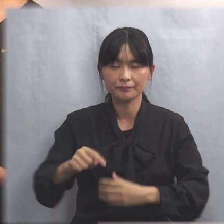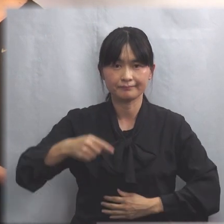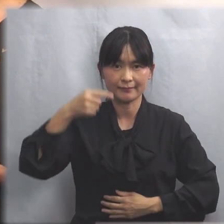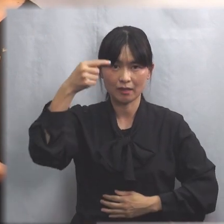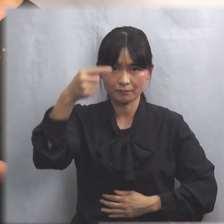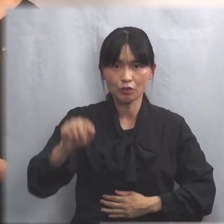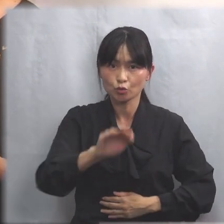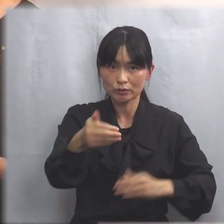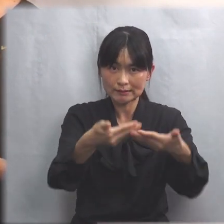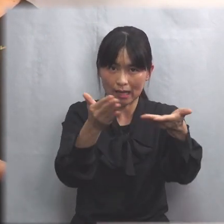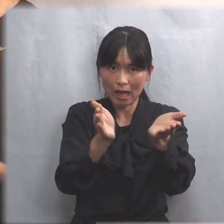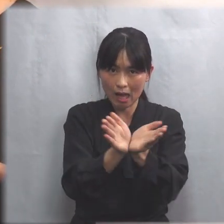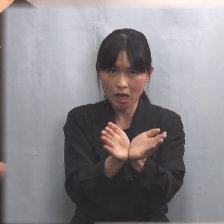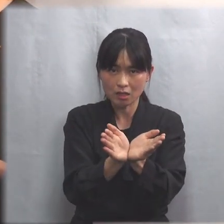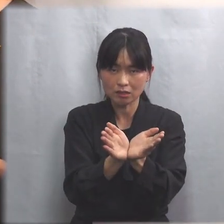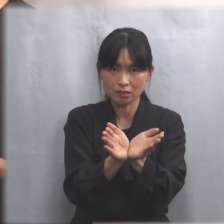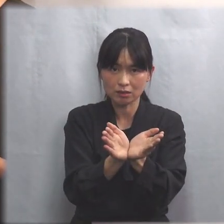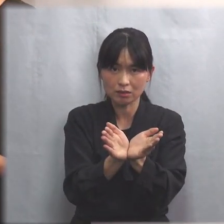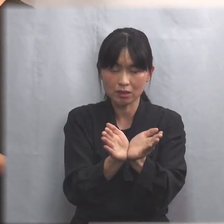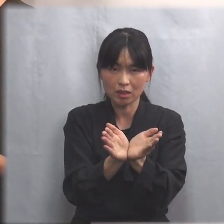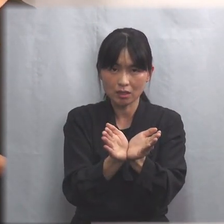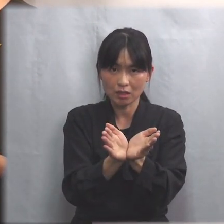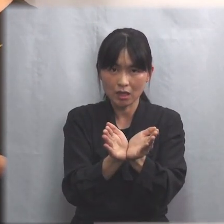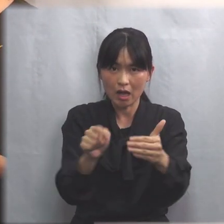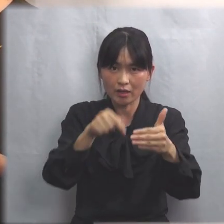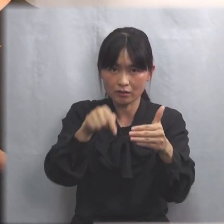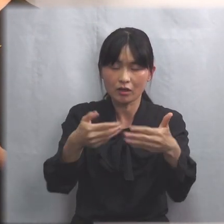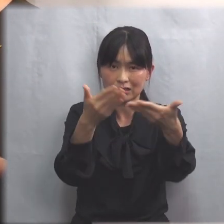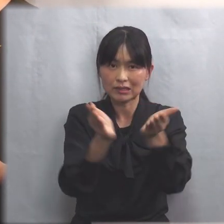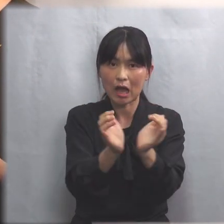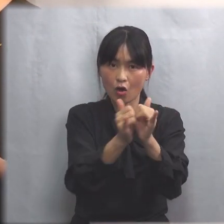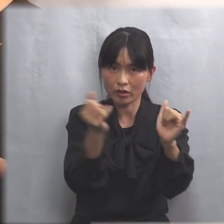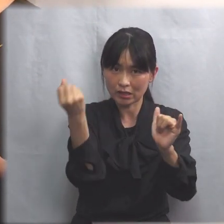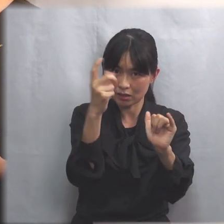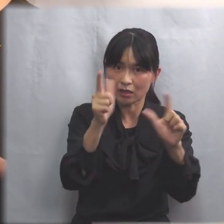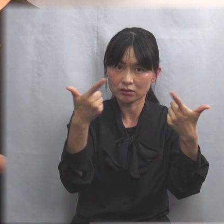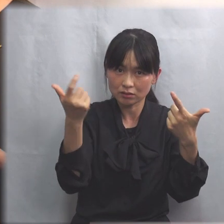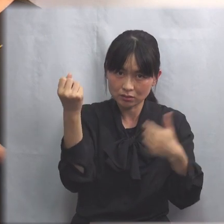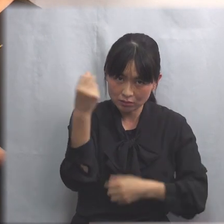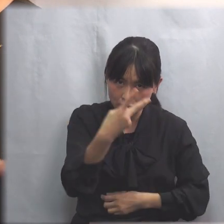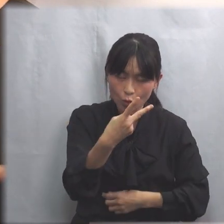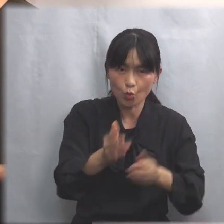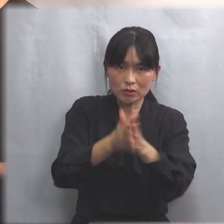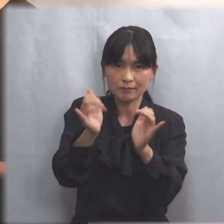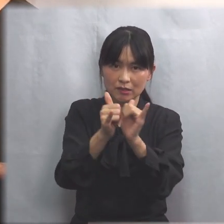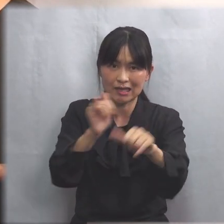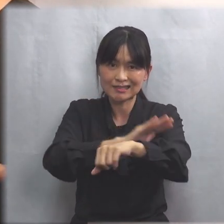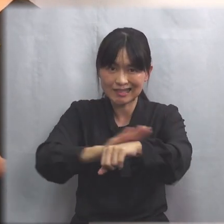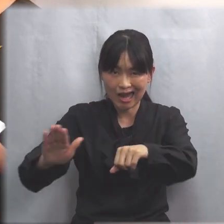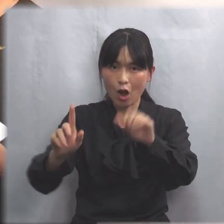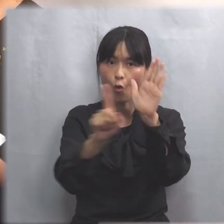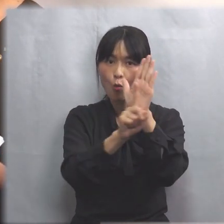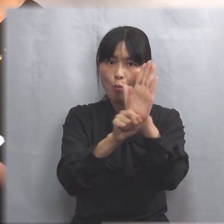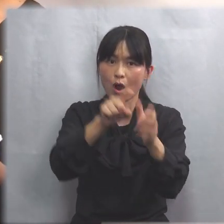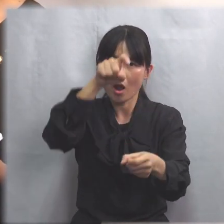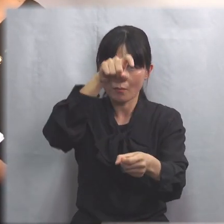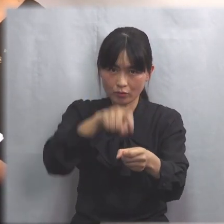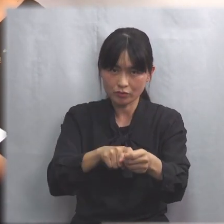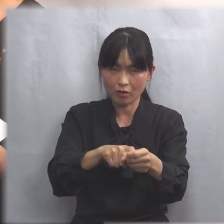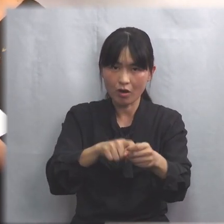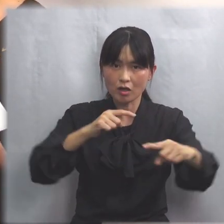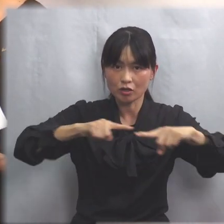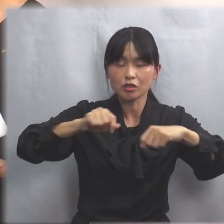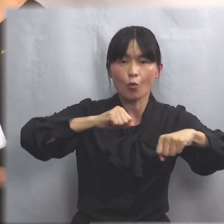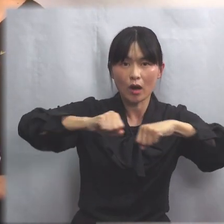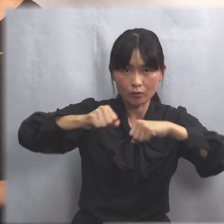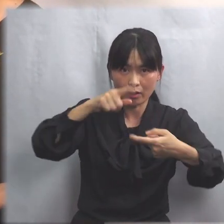다음으로는 우리 당을 어떻게 당원들에게, 그리고 나아가 시민들에게 더 잘 알릴 수 있을 것인가, 정의당의 정치